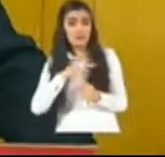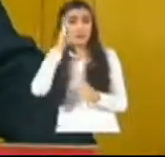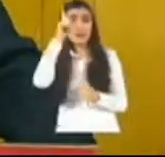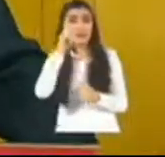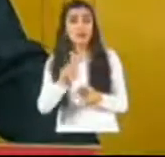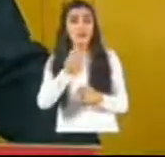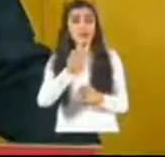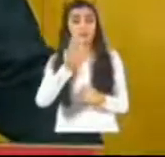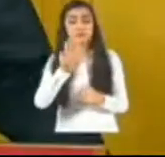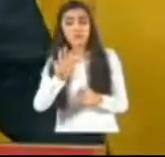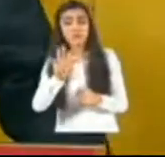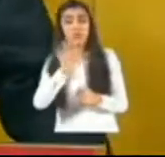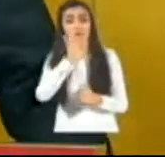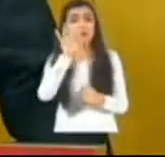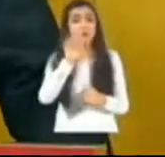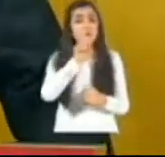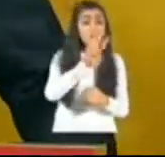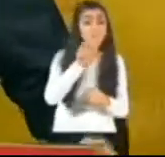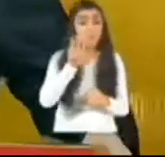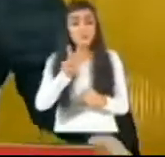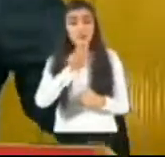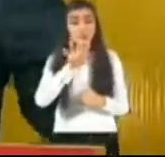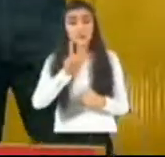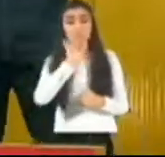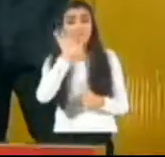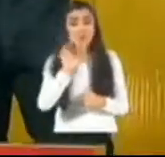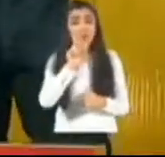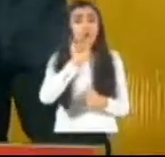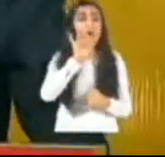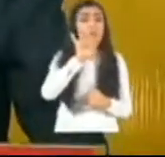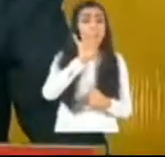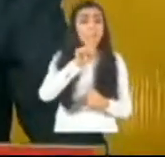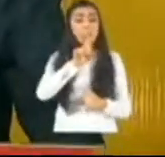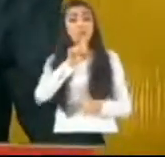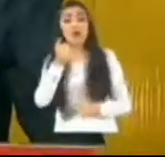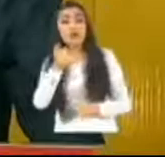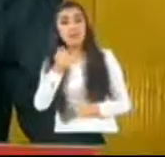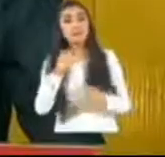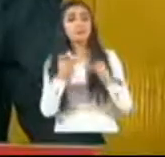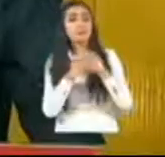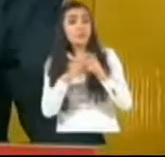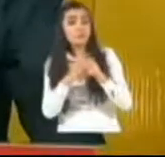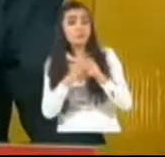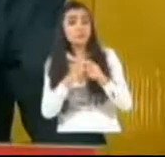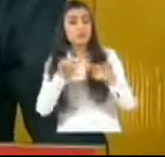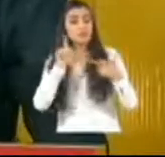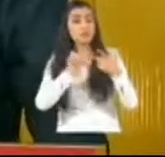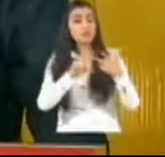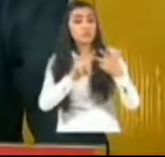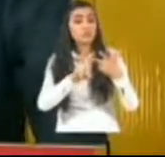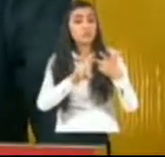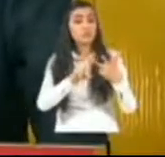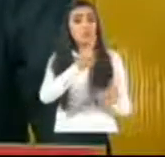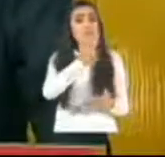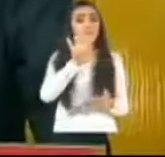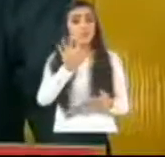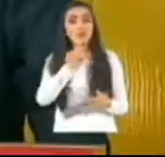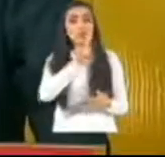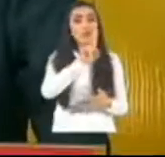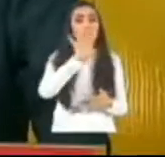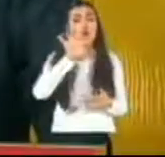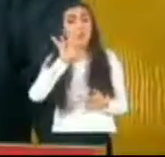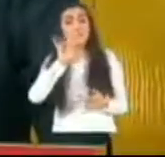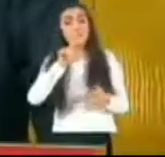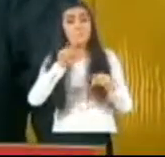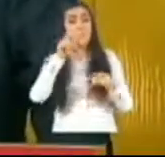ilki 23-24 Ocak, ikincisi 15-16 Şubat, üçüncüsü de 14-15